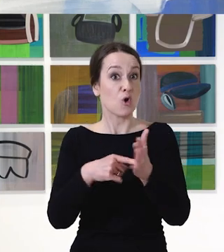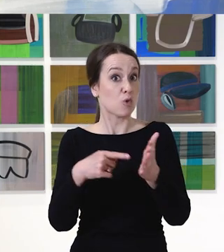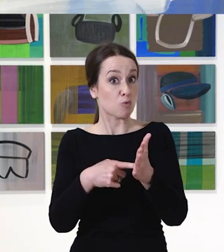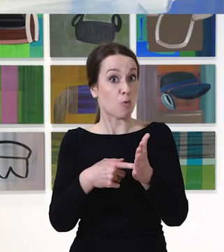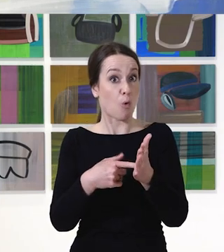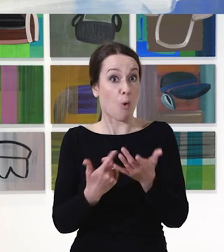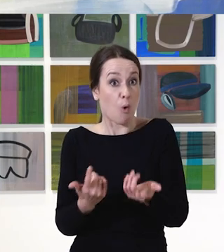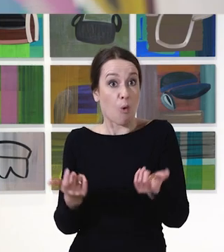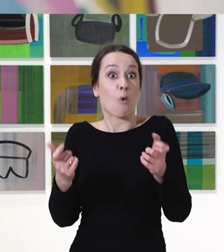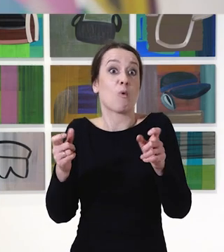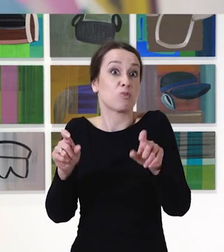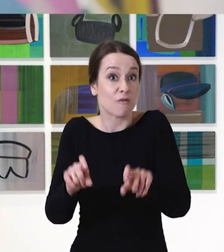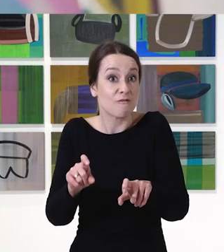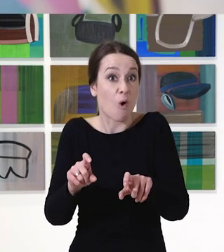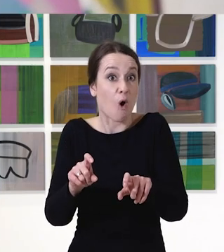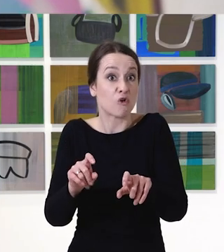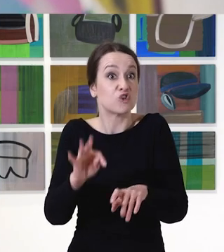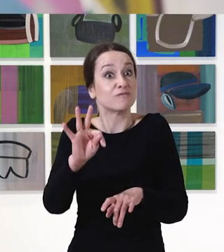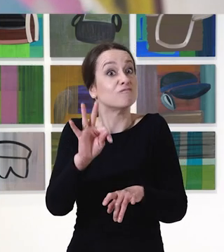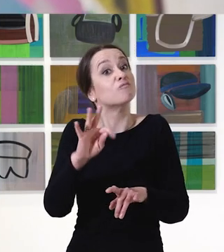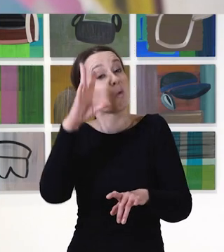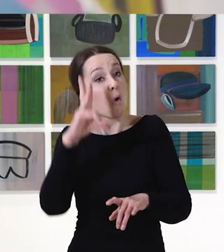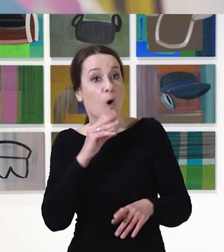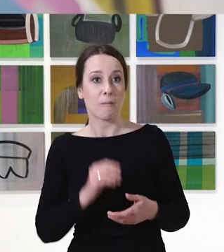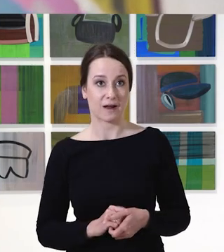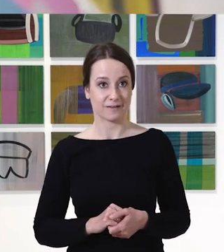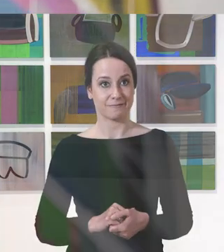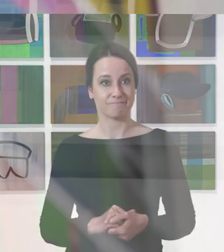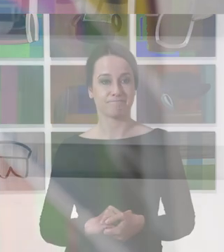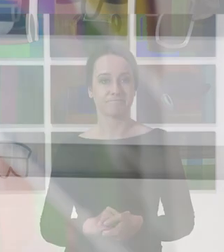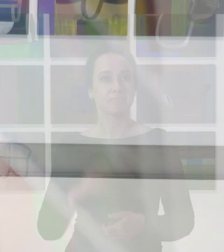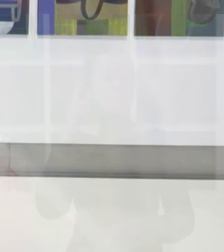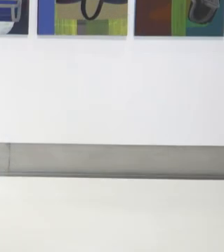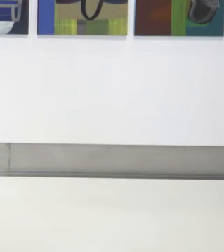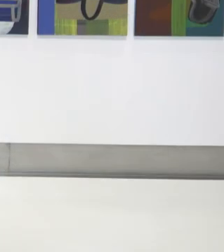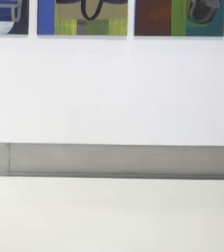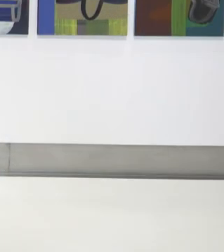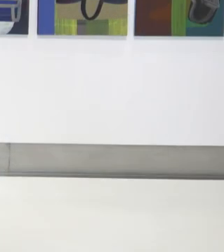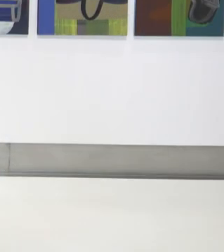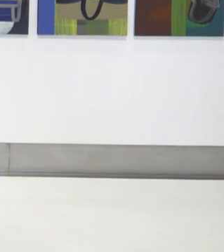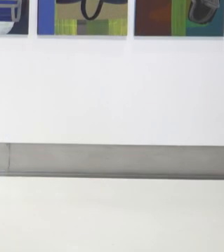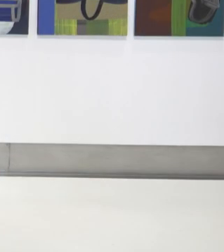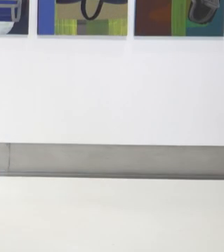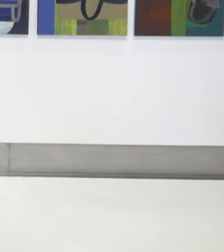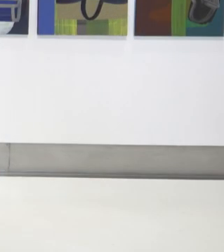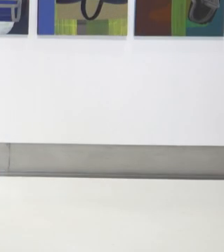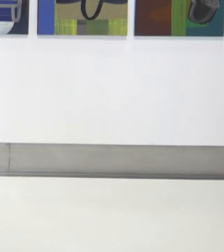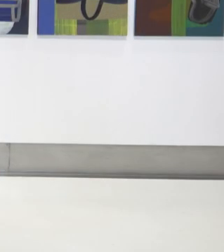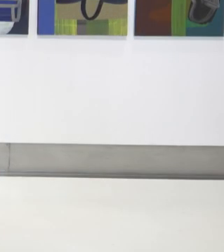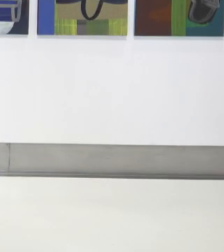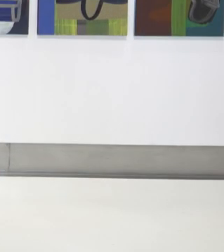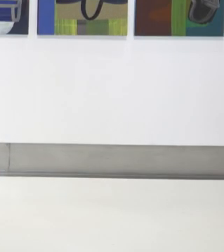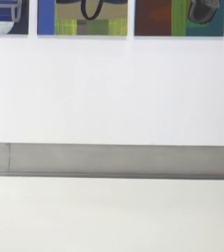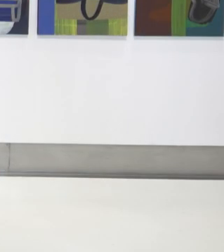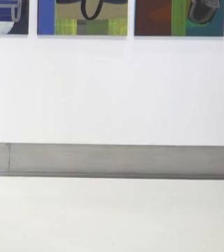tworzą jej ten obraz koncepcja obrazu złożonego z wielu części